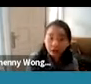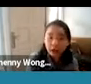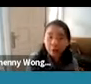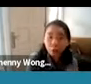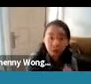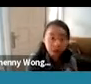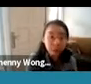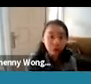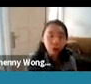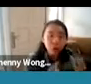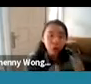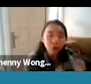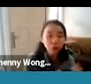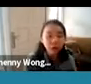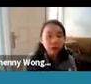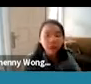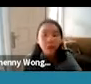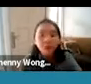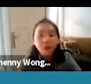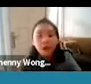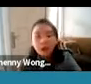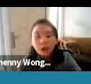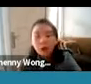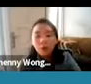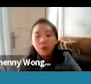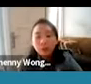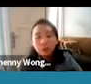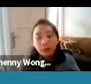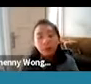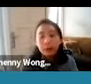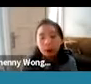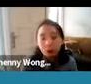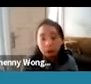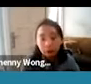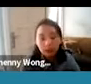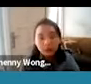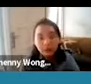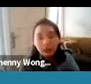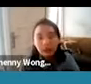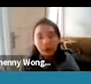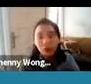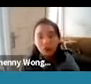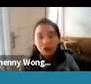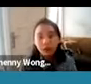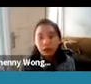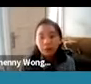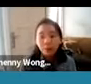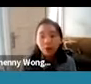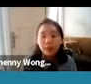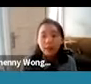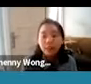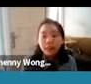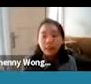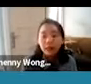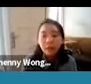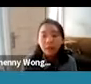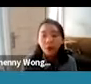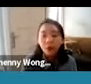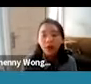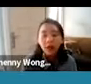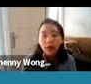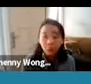dilipat di dalam proper tersebut itu perlu dikunci itu lalu kemudian Bagaimana pengawasan aktif terhadap pelaku usaha yang berpotensi